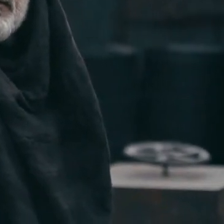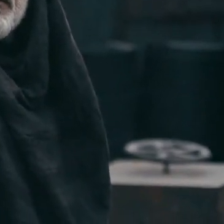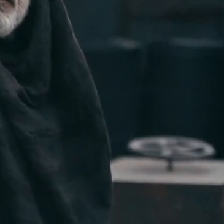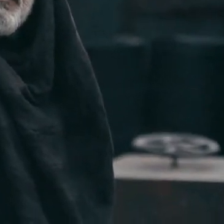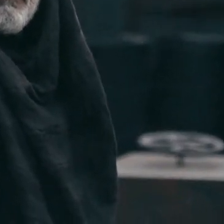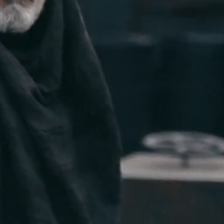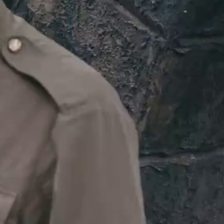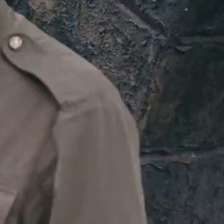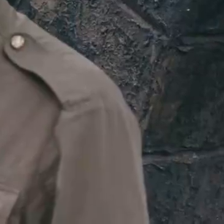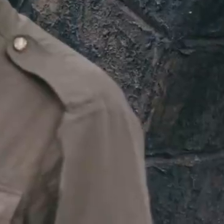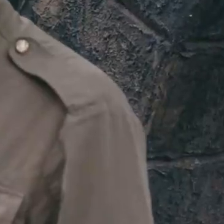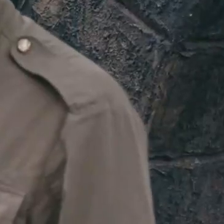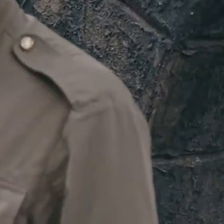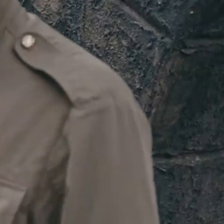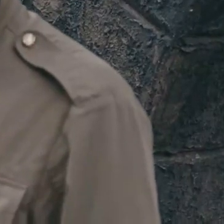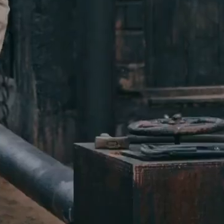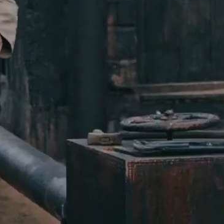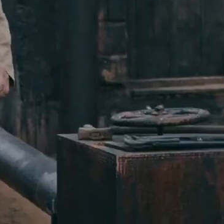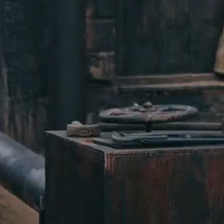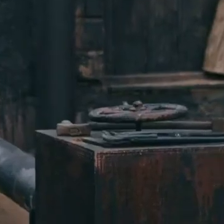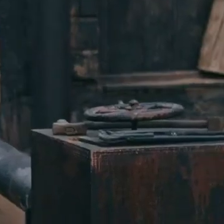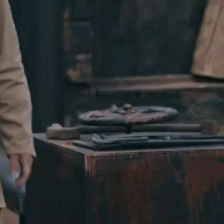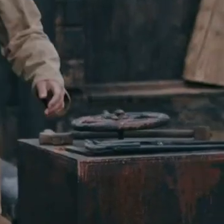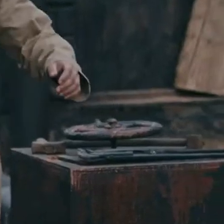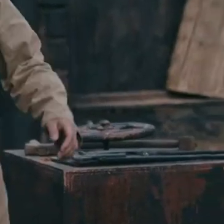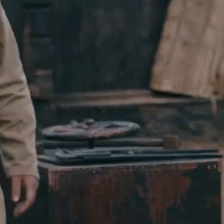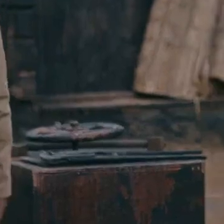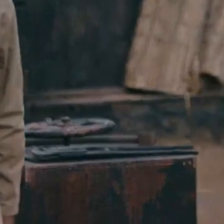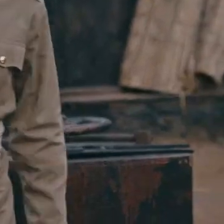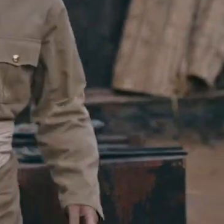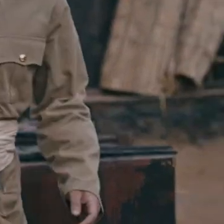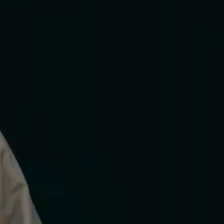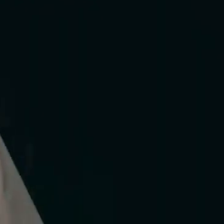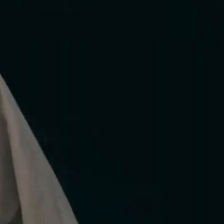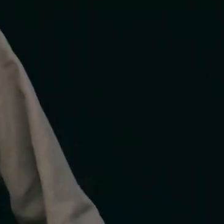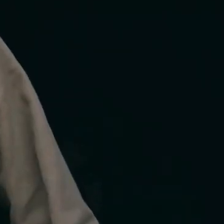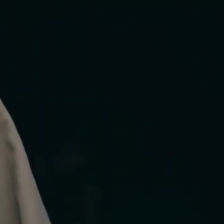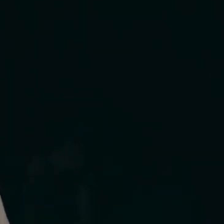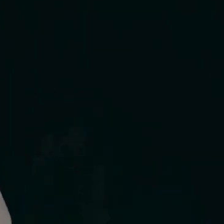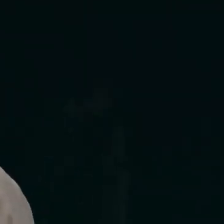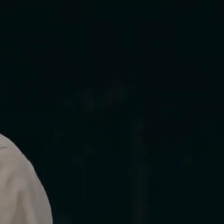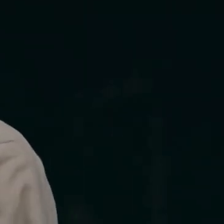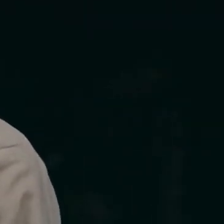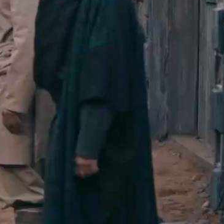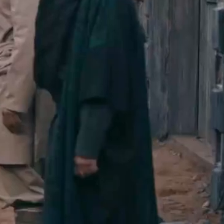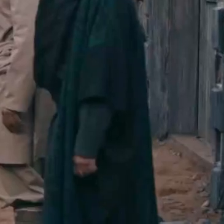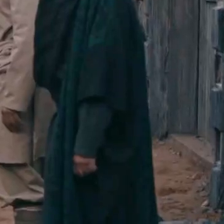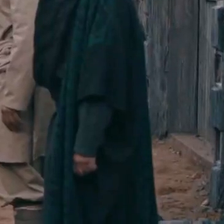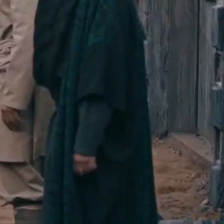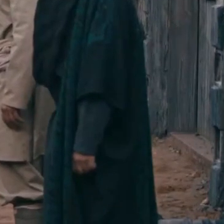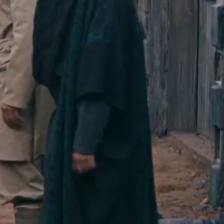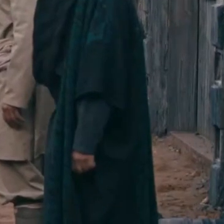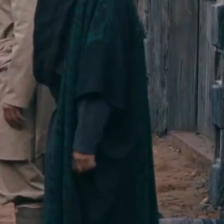göze geldi. Mehmetler depoların arasında ilerlemeye devam ederken Ali bir geçitten çıkıp önlerine